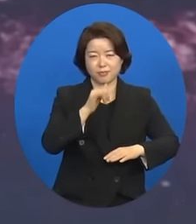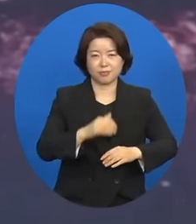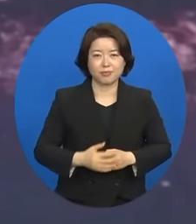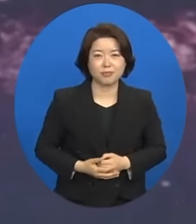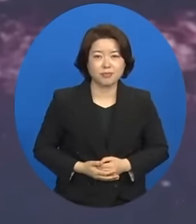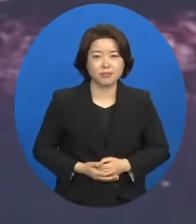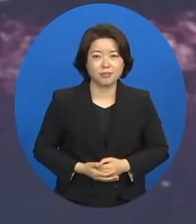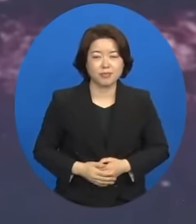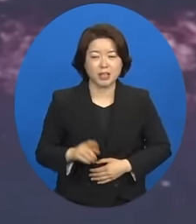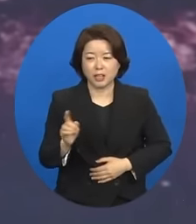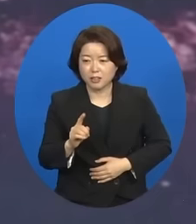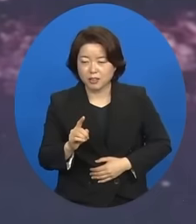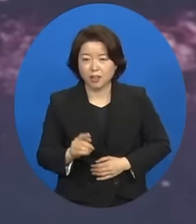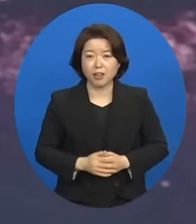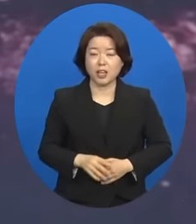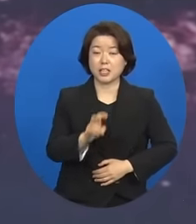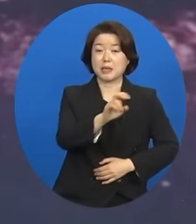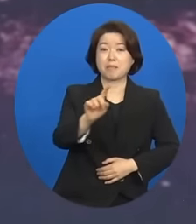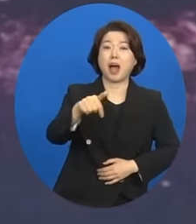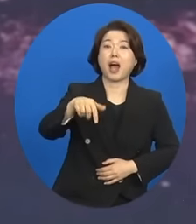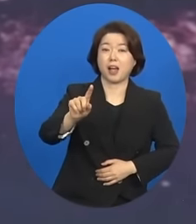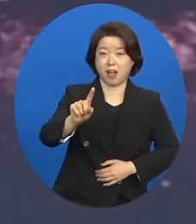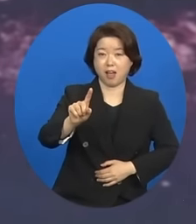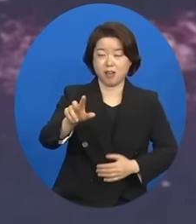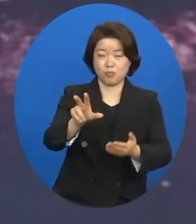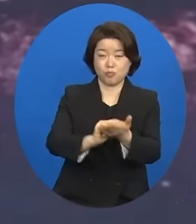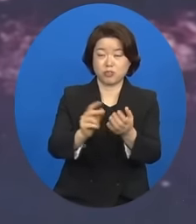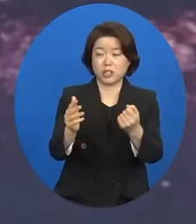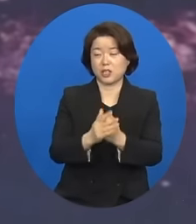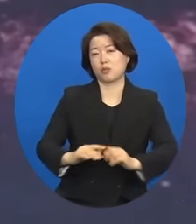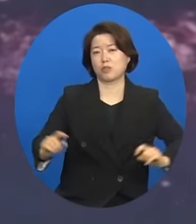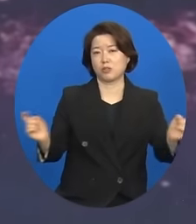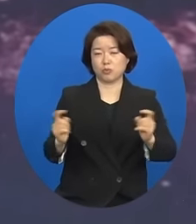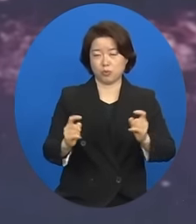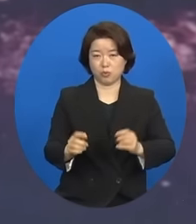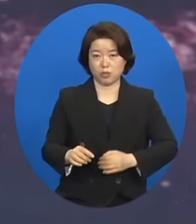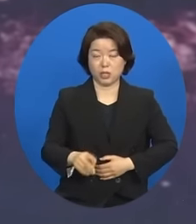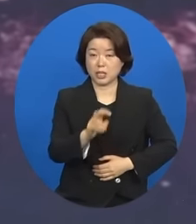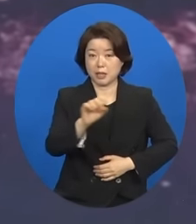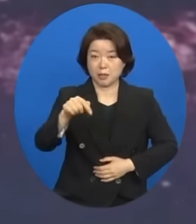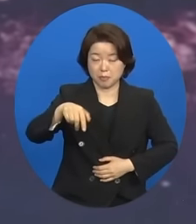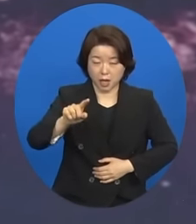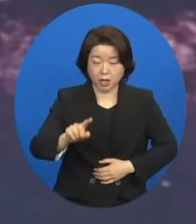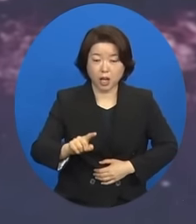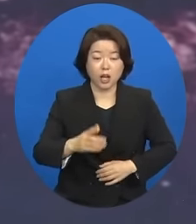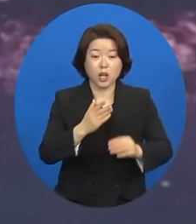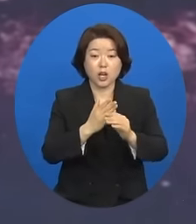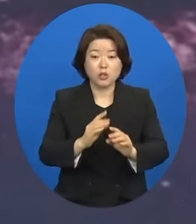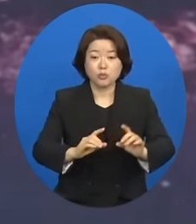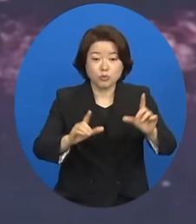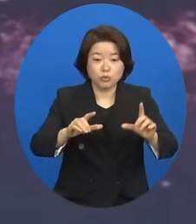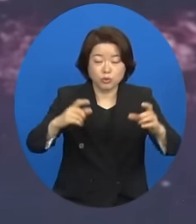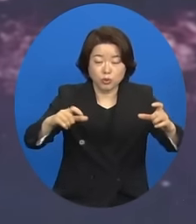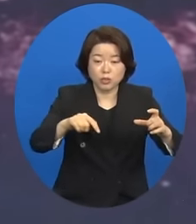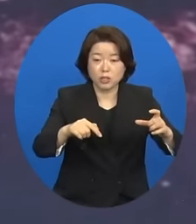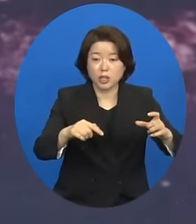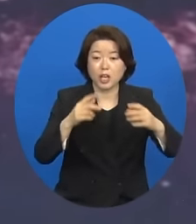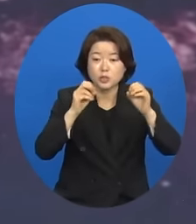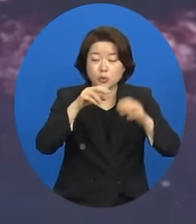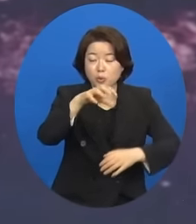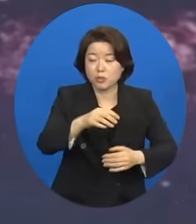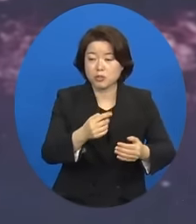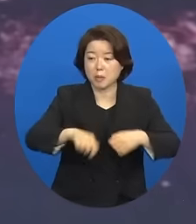문제로 싸운 거예요 그니까 지금 사도 바울은 중도의 선교지를 무단 이탈한 마가를 다시 데려갈 수 없다 원칙을